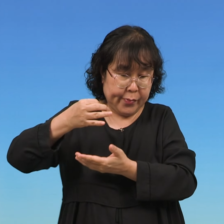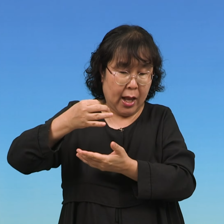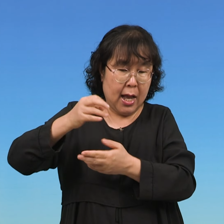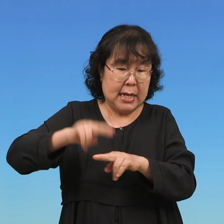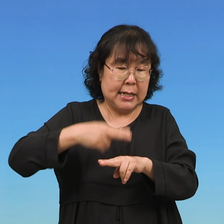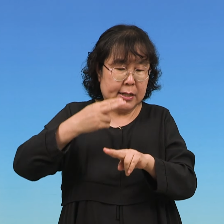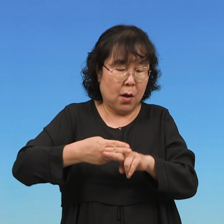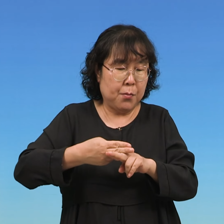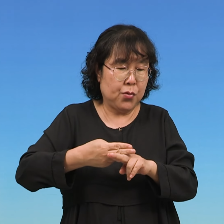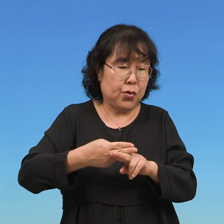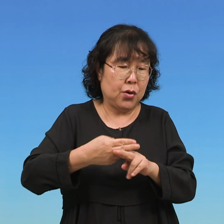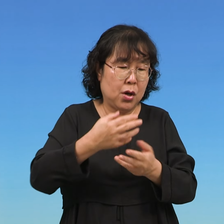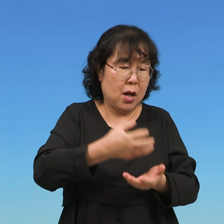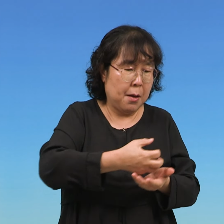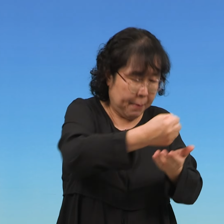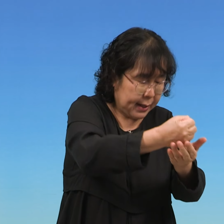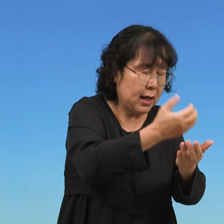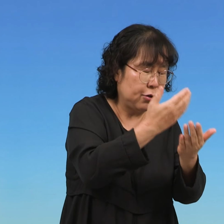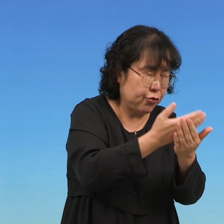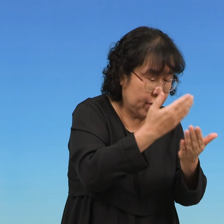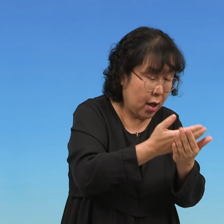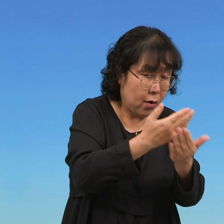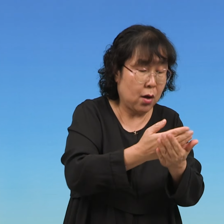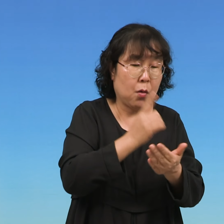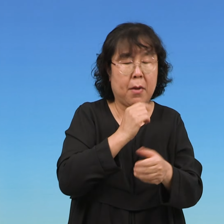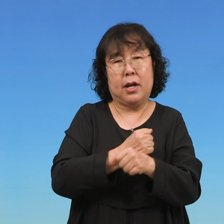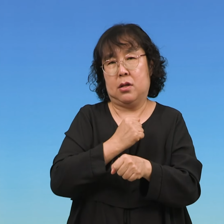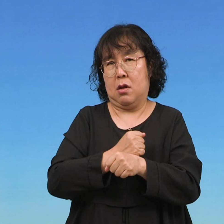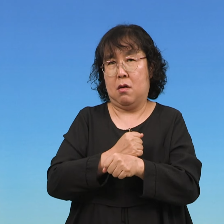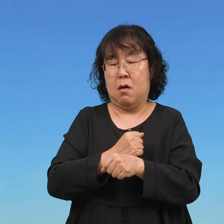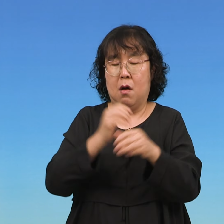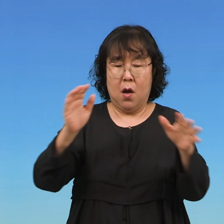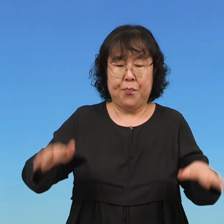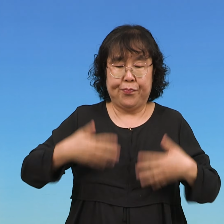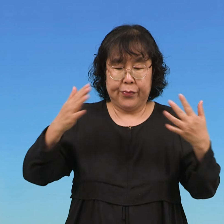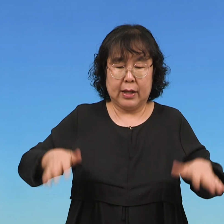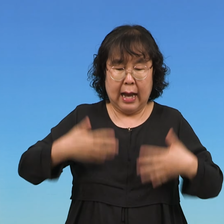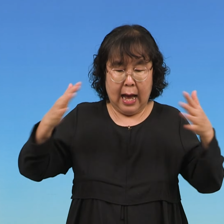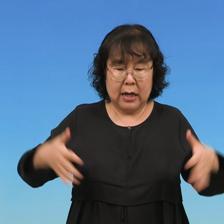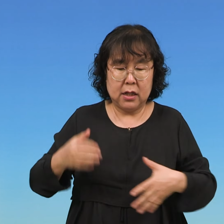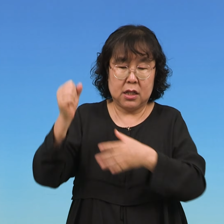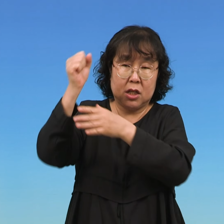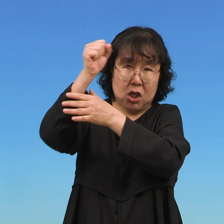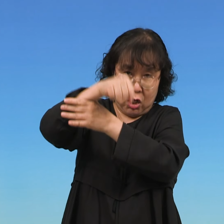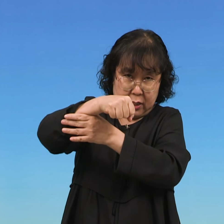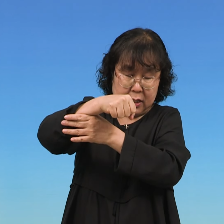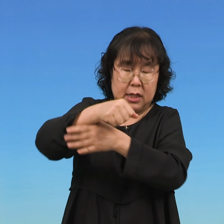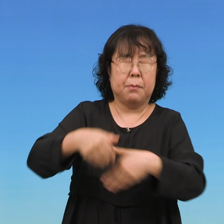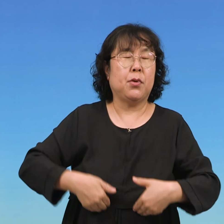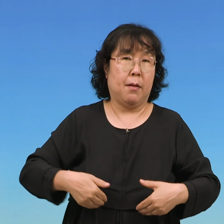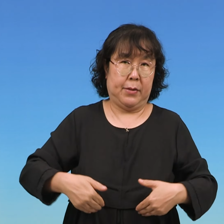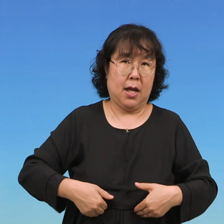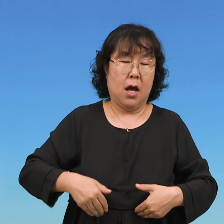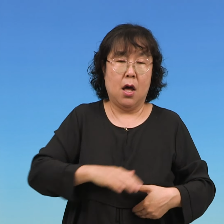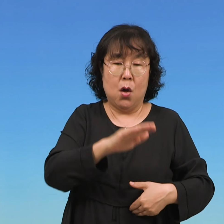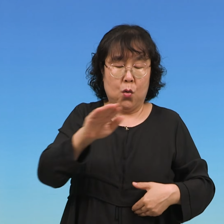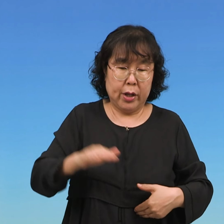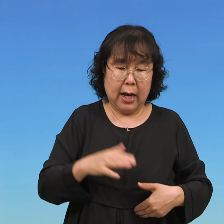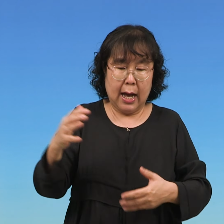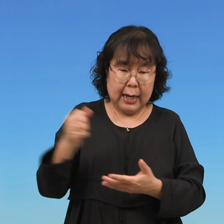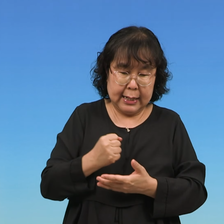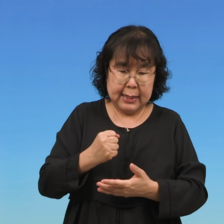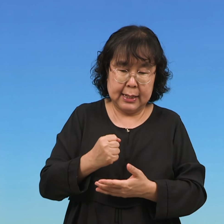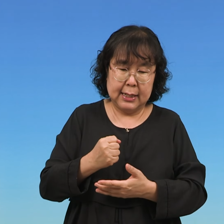계절이고요 그리고 가을은 감사의 계절이에요 우리가 남겨야 될 가장 큰 결실은 감사의 결실입니다 하나님